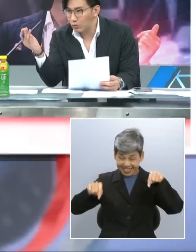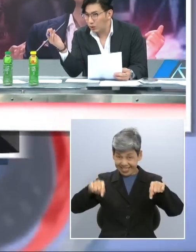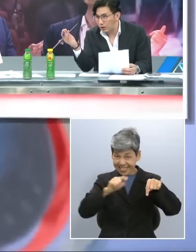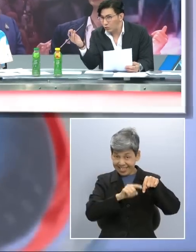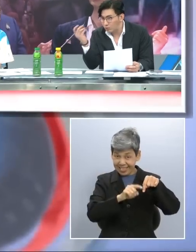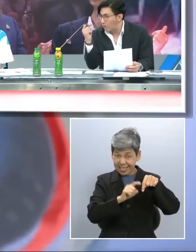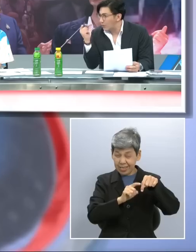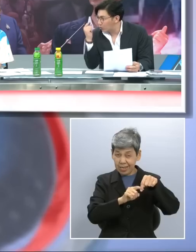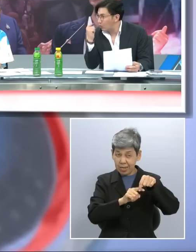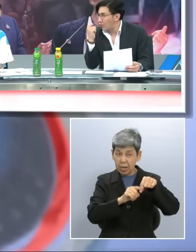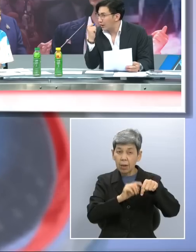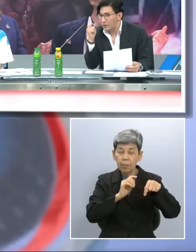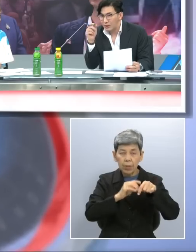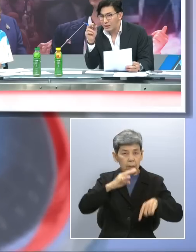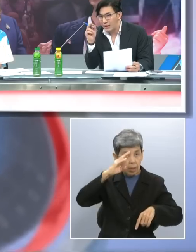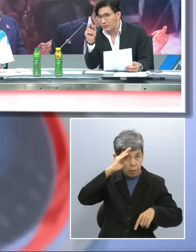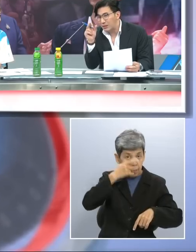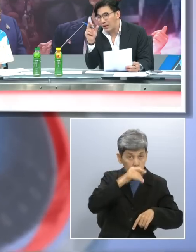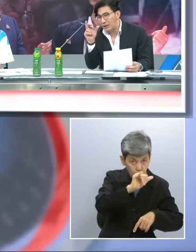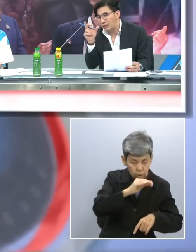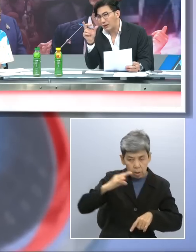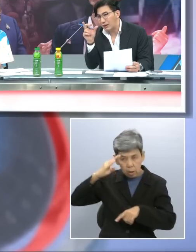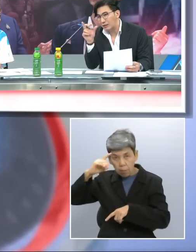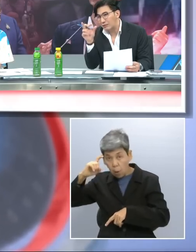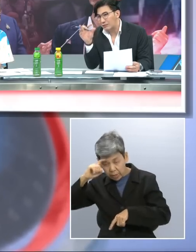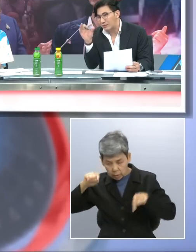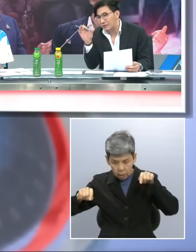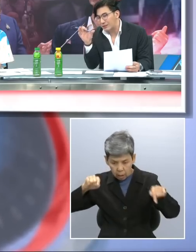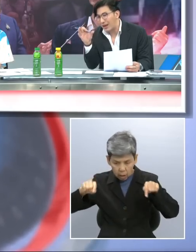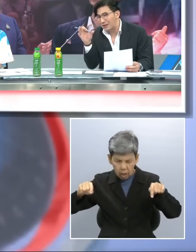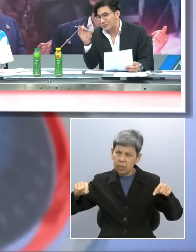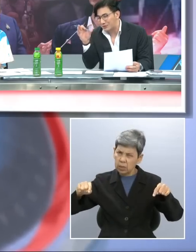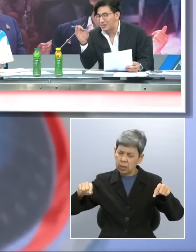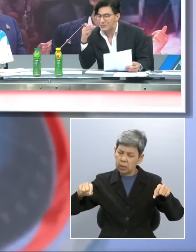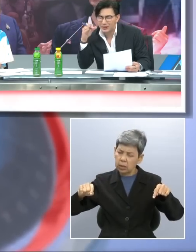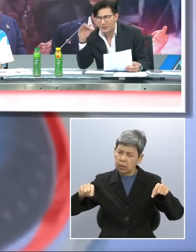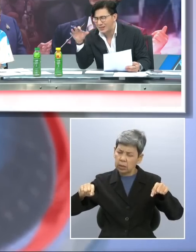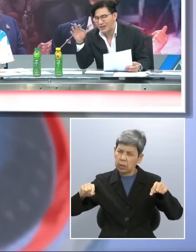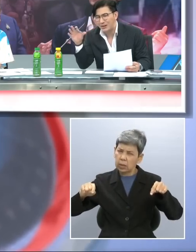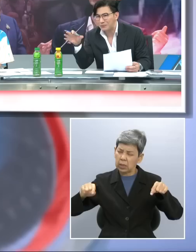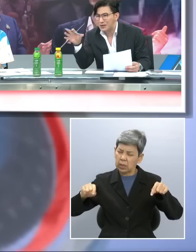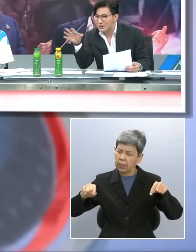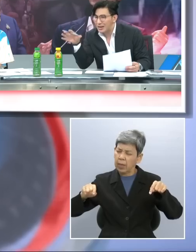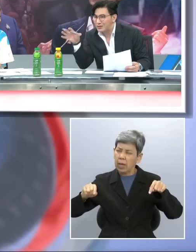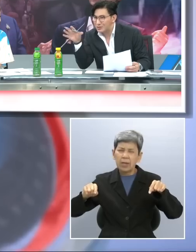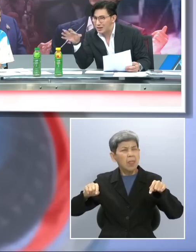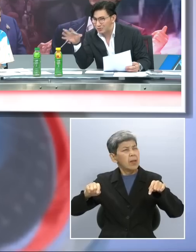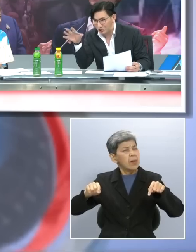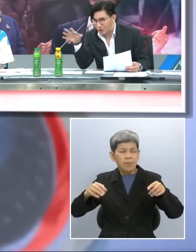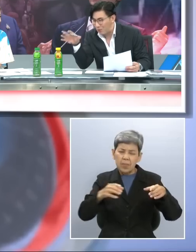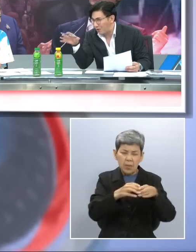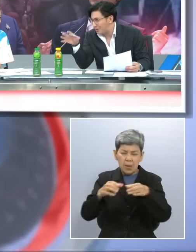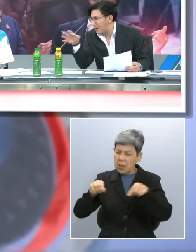ฝั่งของลุงป้อมกับลุงตู่เนี่ยน่าจะมีการสร้างพระพุทธเจ้าตั้ง